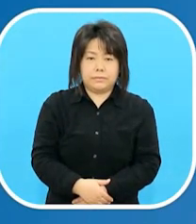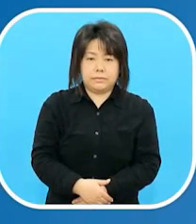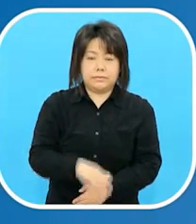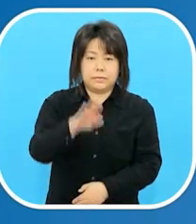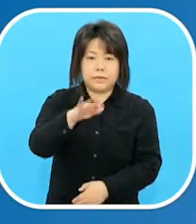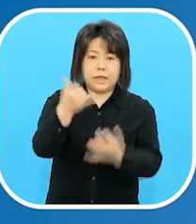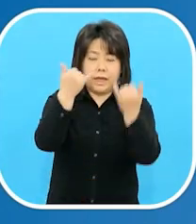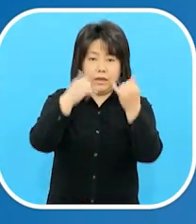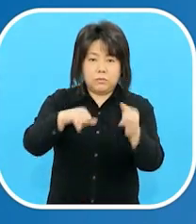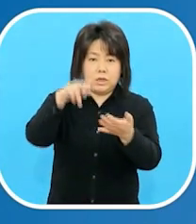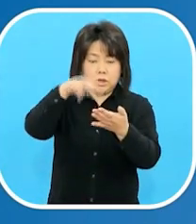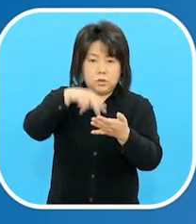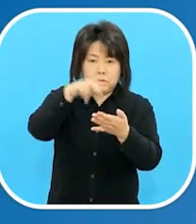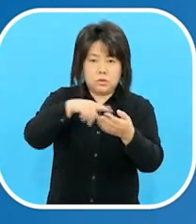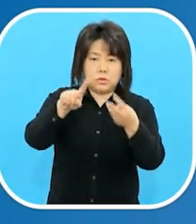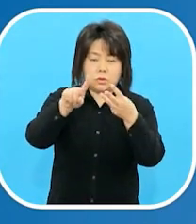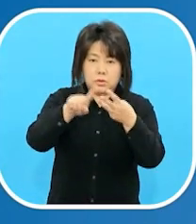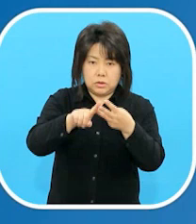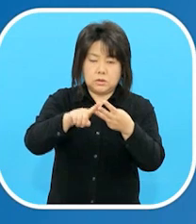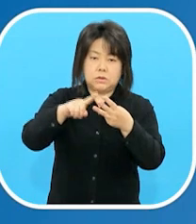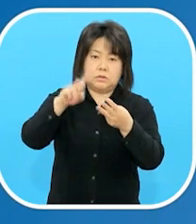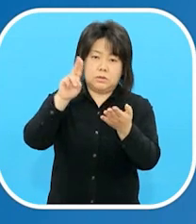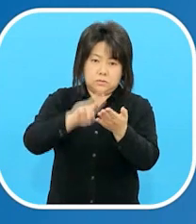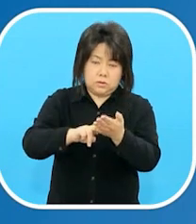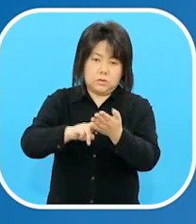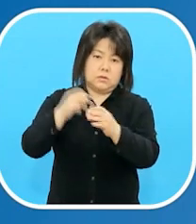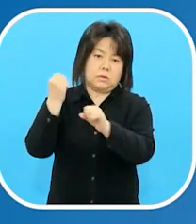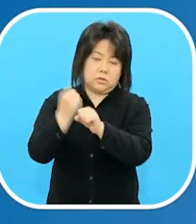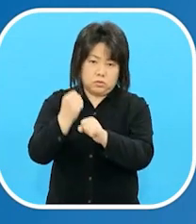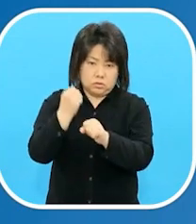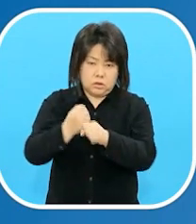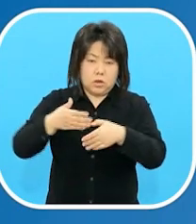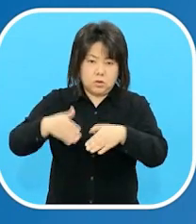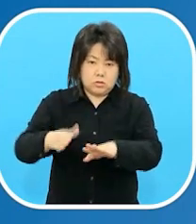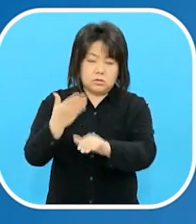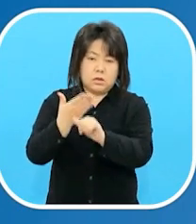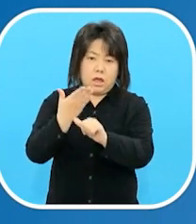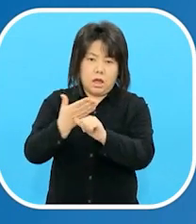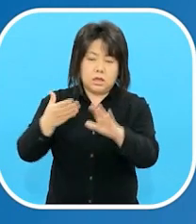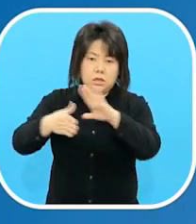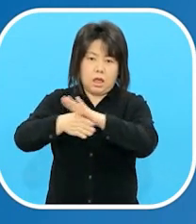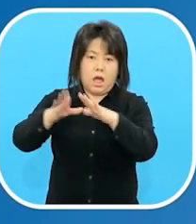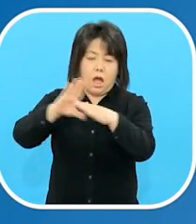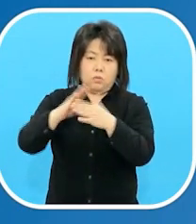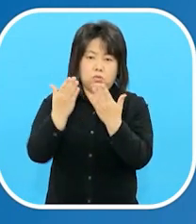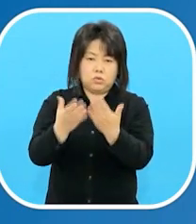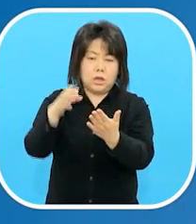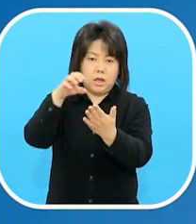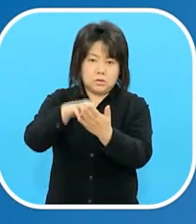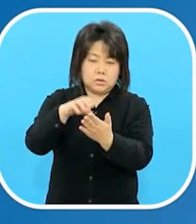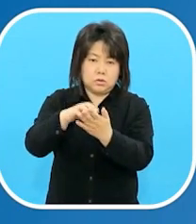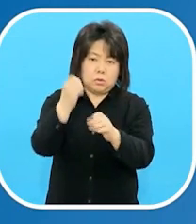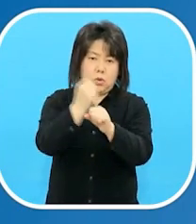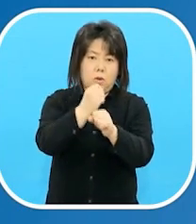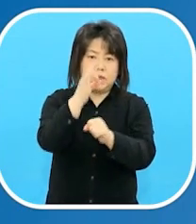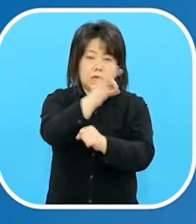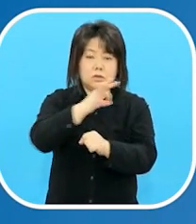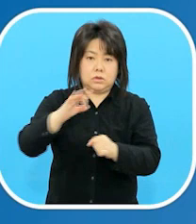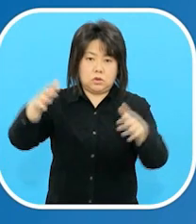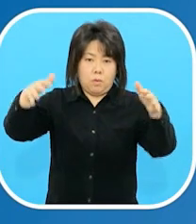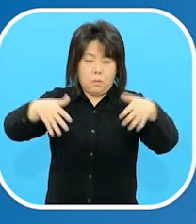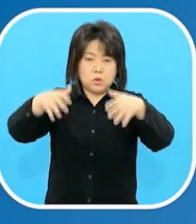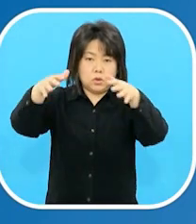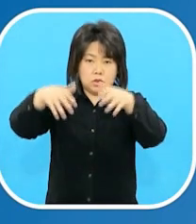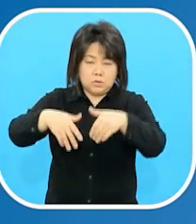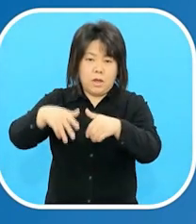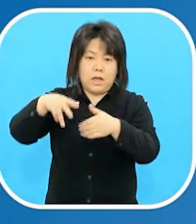県民読書の日の制定を記念して創設したふるさと秋田文学賞の応募作品を今年も募集します。小